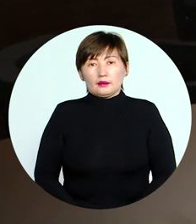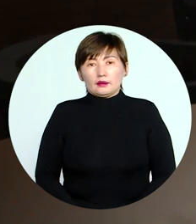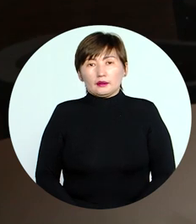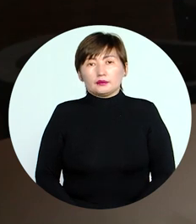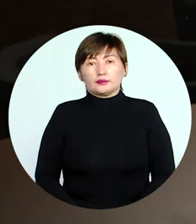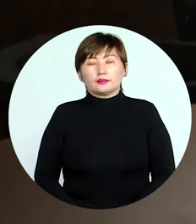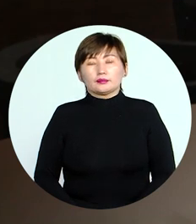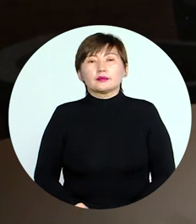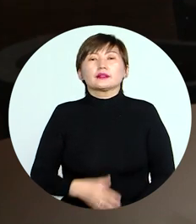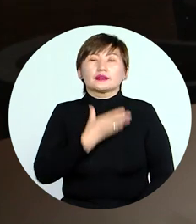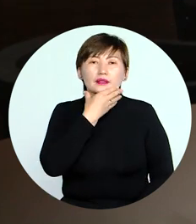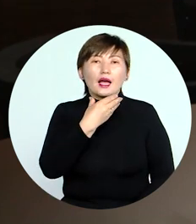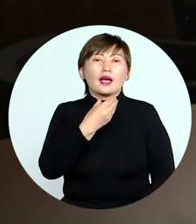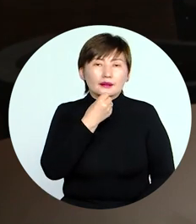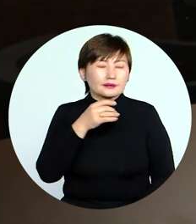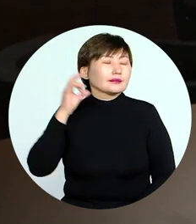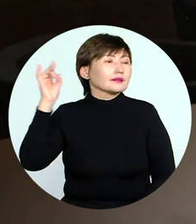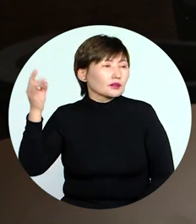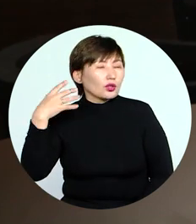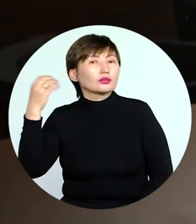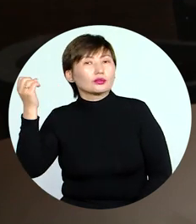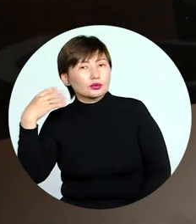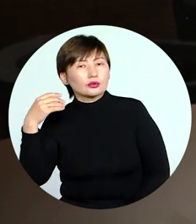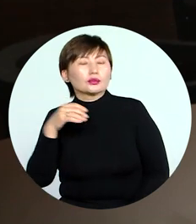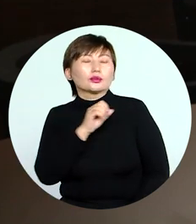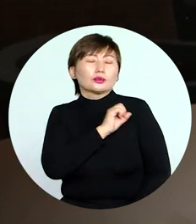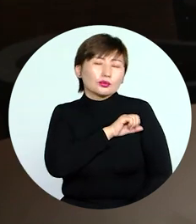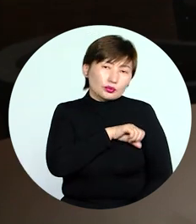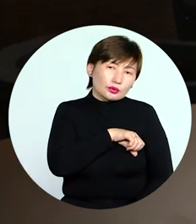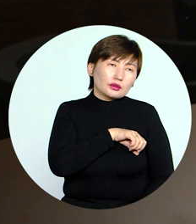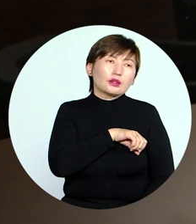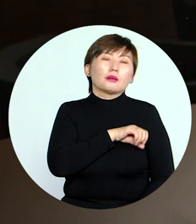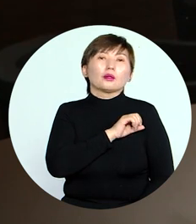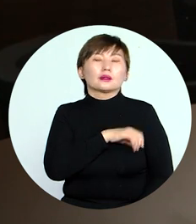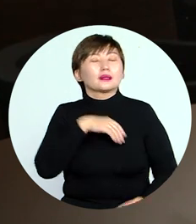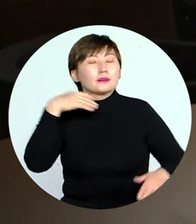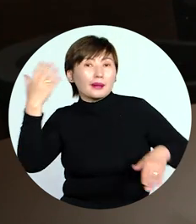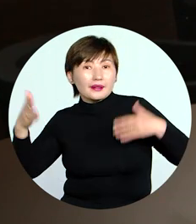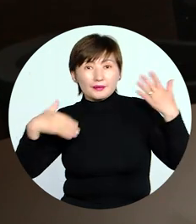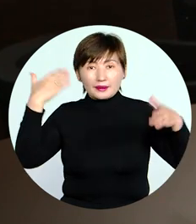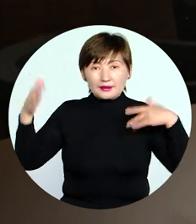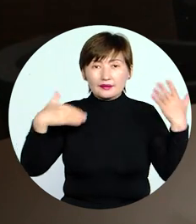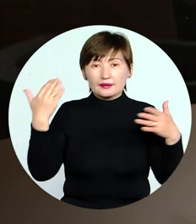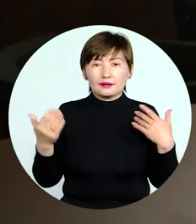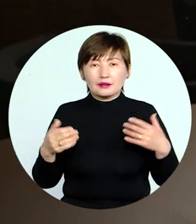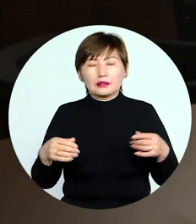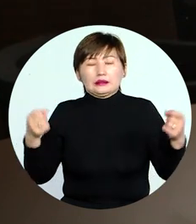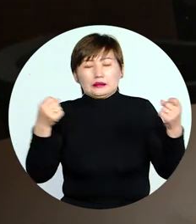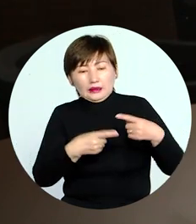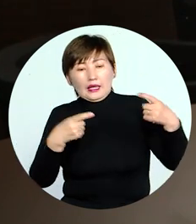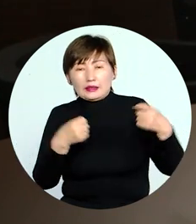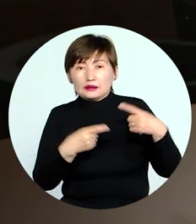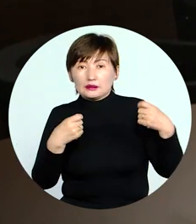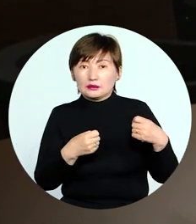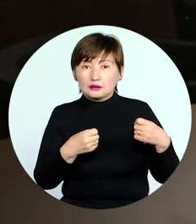гэдэг нь сайхан ая хэшигтэй хөгжмийг сонсох, эсвэл их уйтгартай хөгжмийг сонсох, эсвэл их баяр баясгалантай, эсвэл магадгүй дайн самууныг